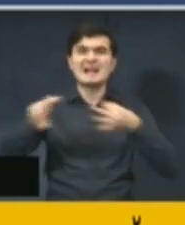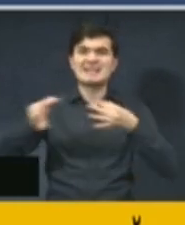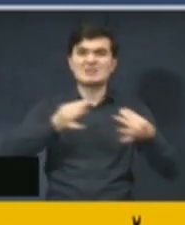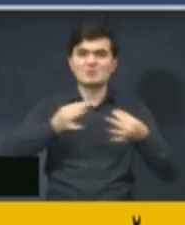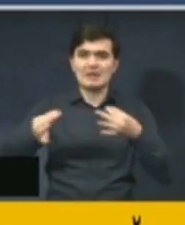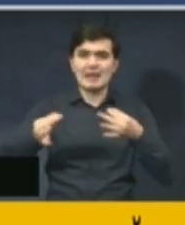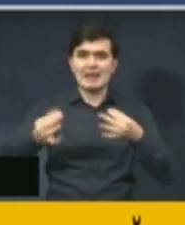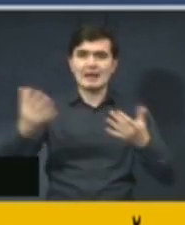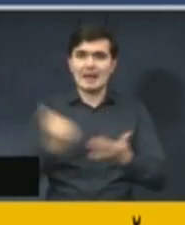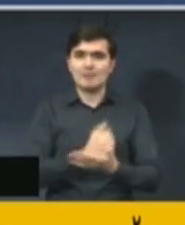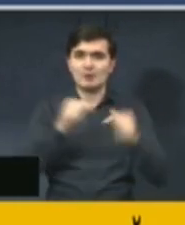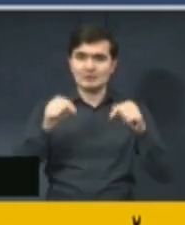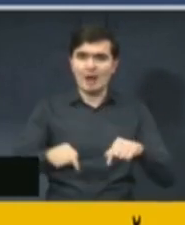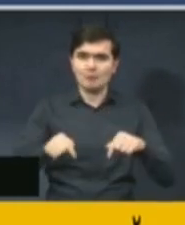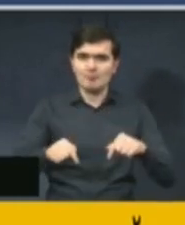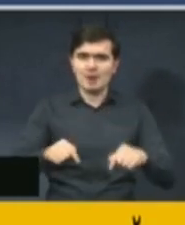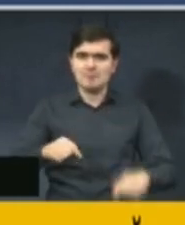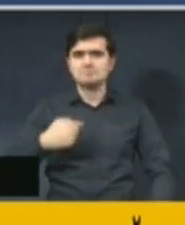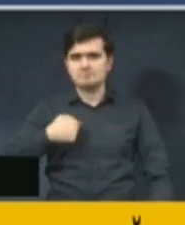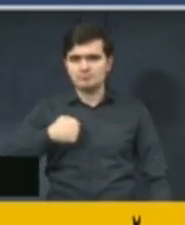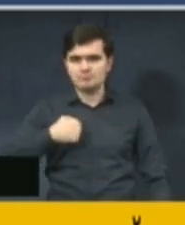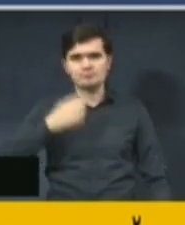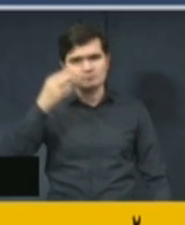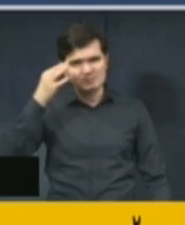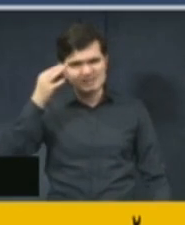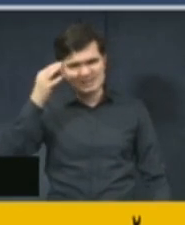Măsurile pe care le luăm sunt sigur că vor